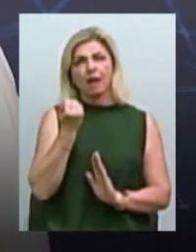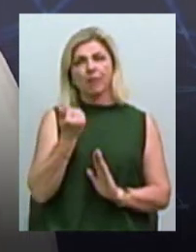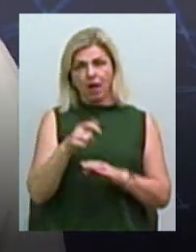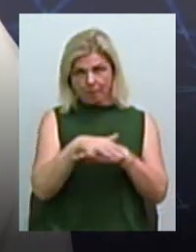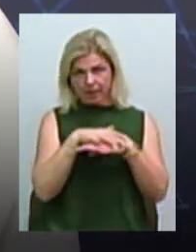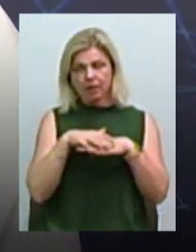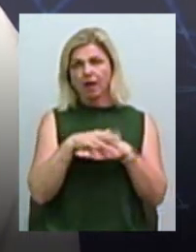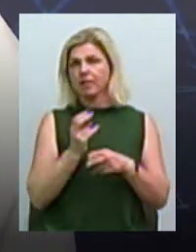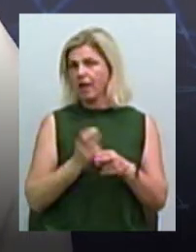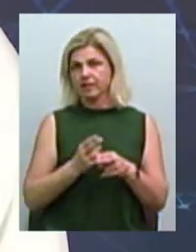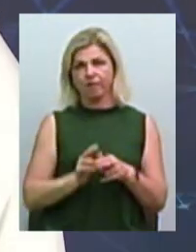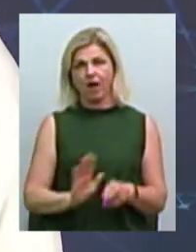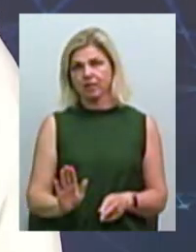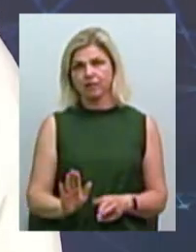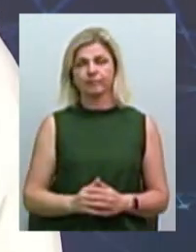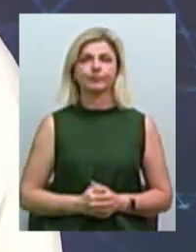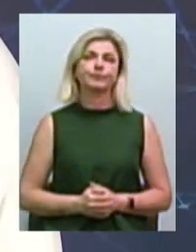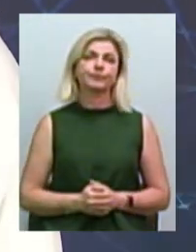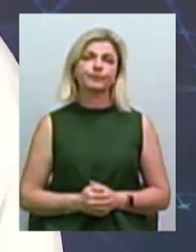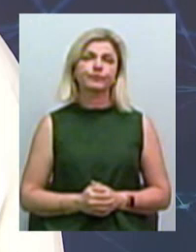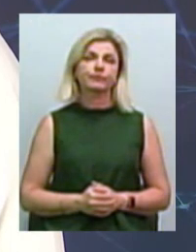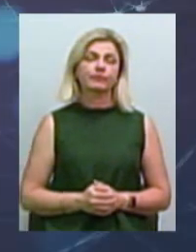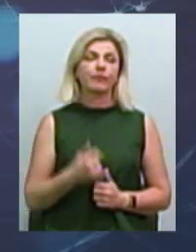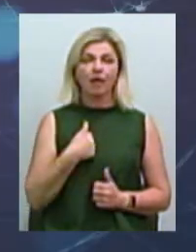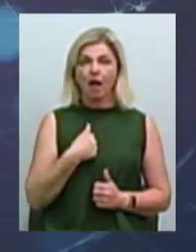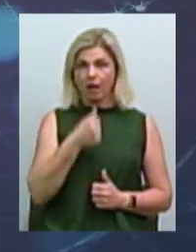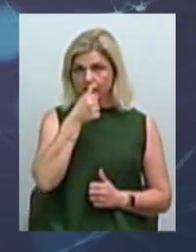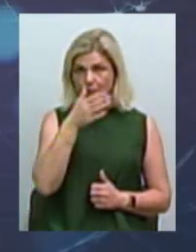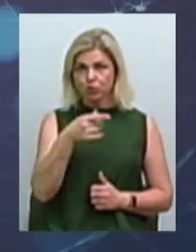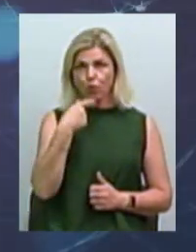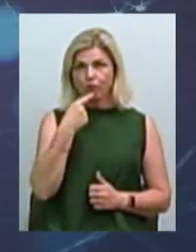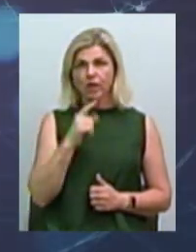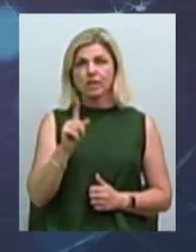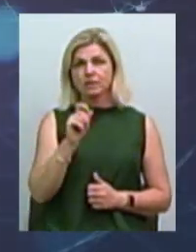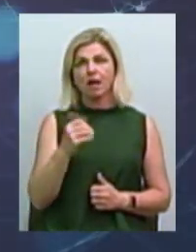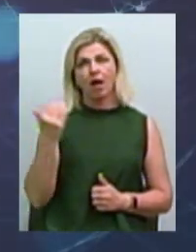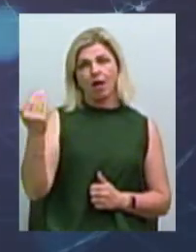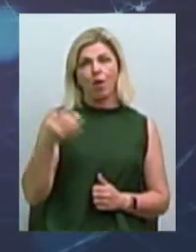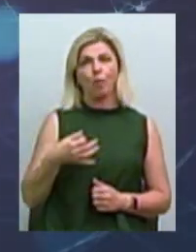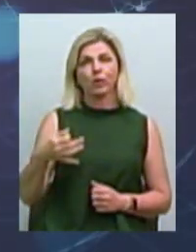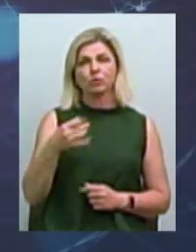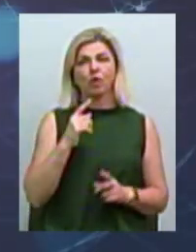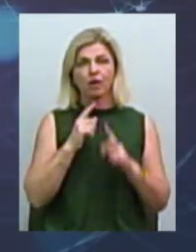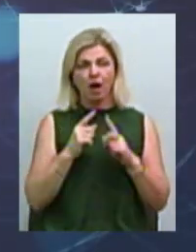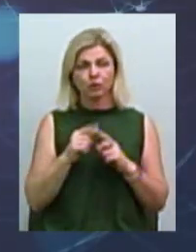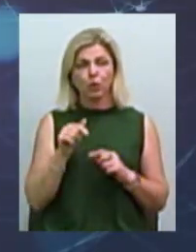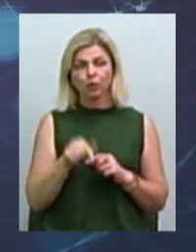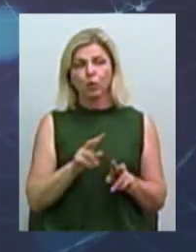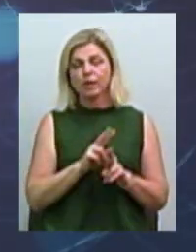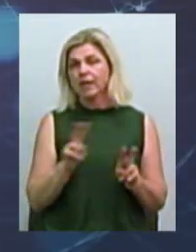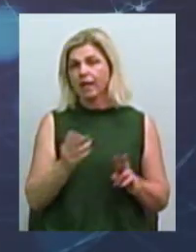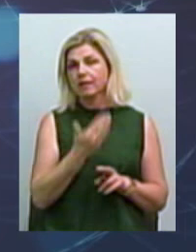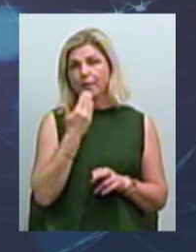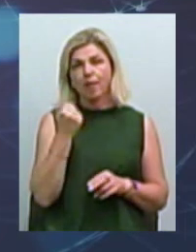завадила. Я не можу говорити за обласну раду, тут немає їх представників,